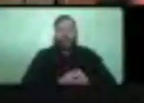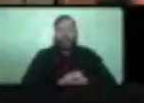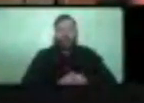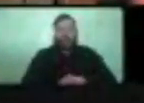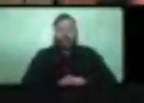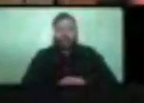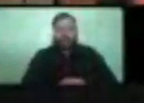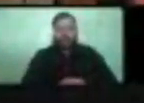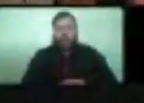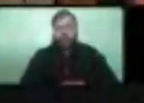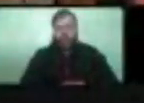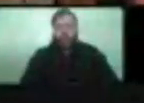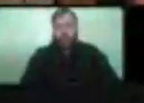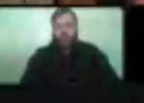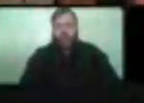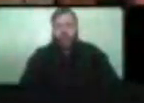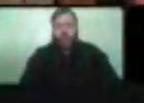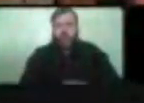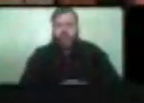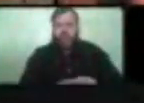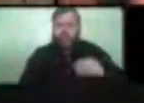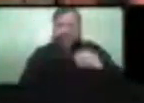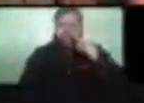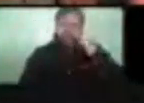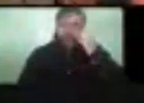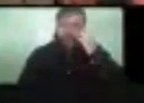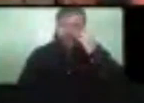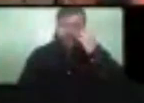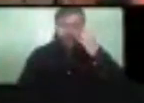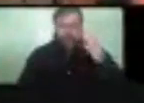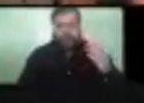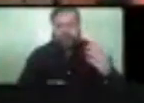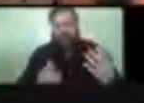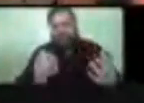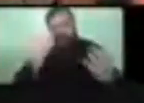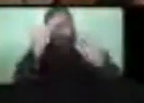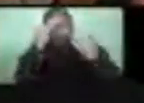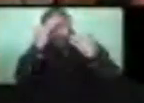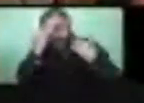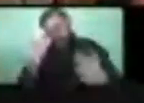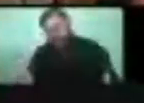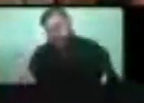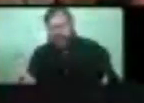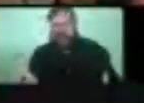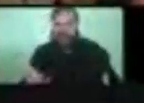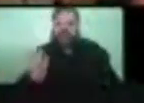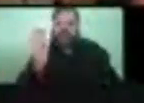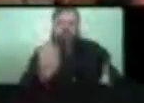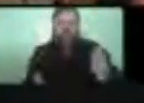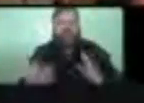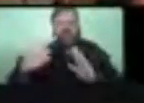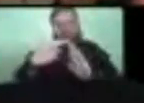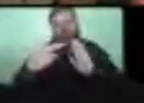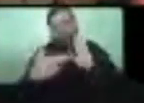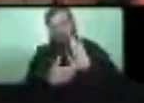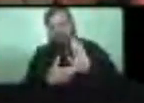kutoa pendekezo kuhusu mwonekano wa majengo tu.